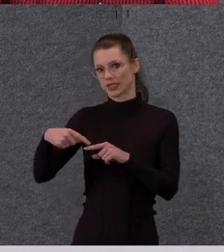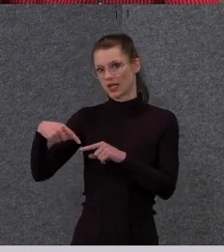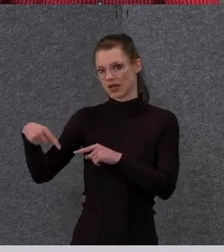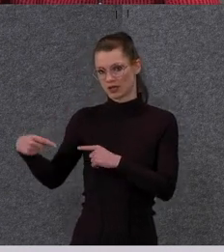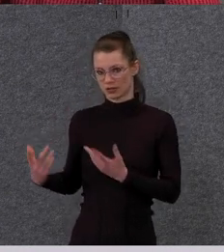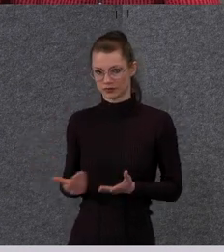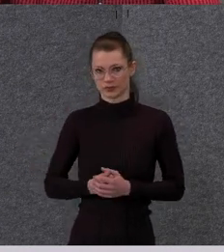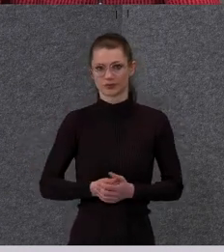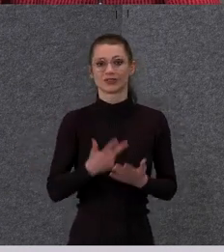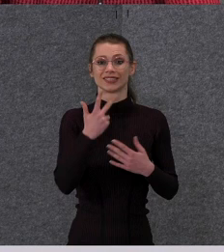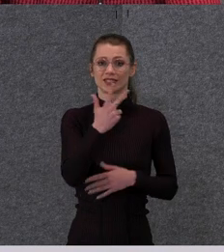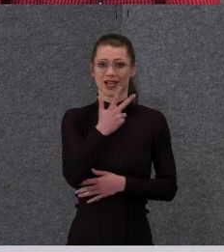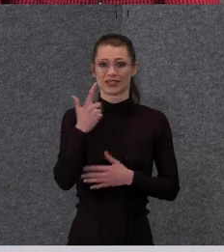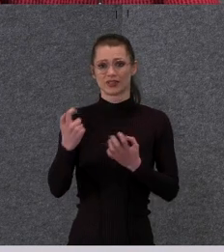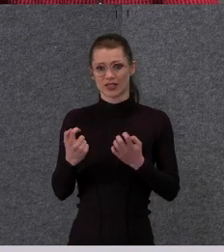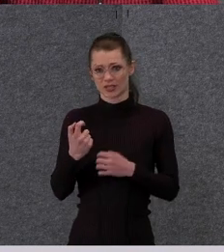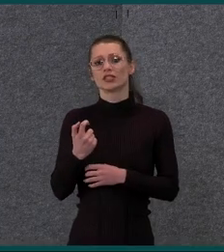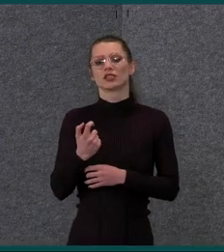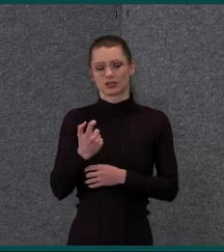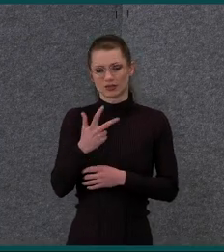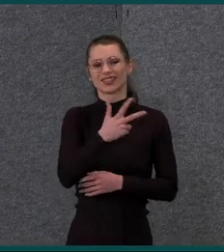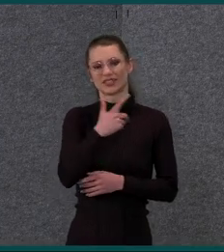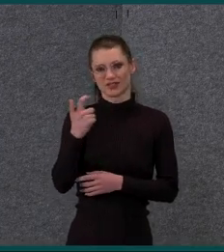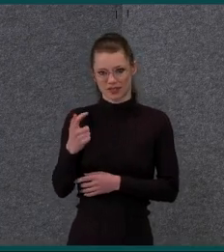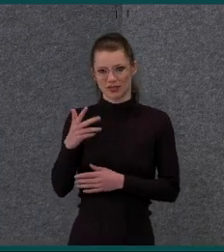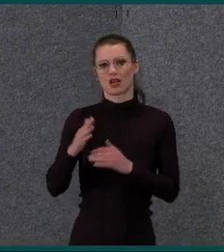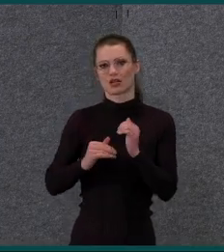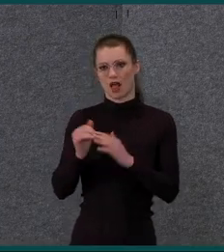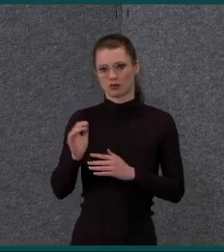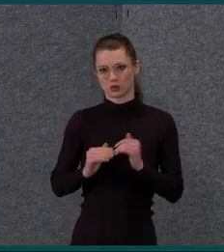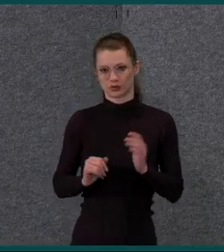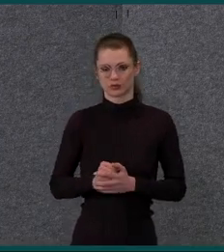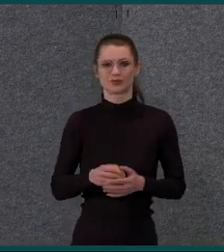Delegierte und es gab 23 Enthaltungen. Das heißt,